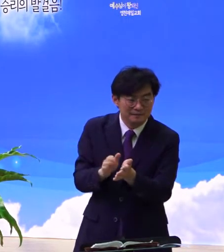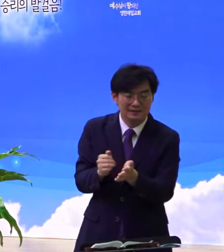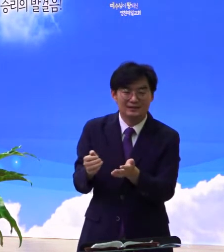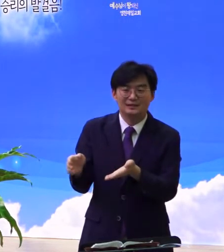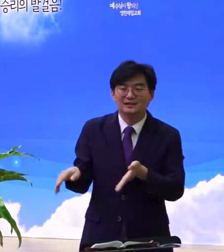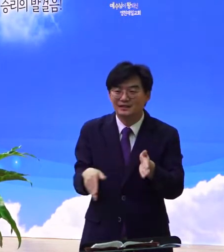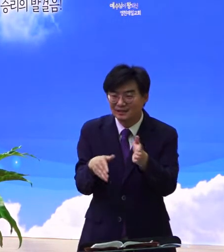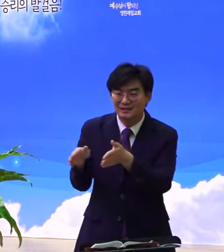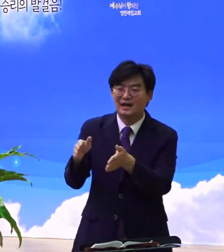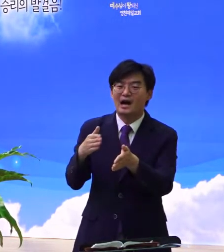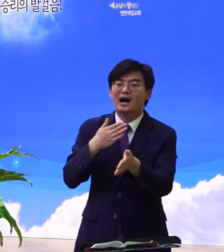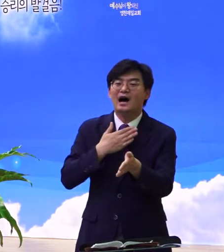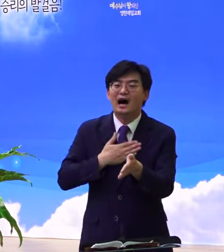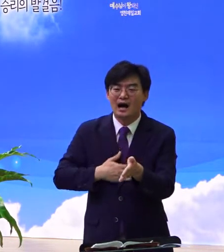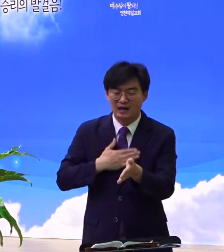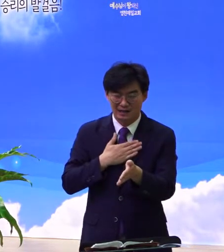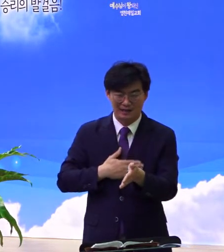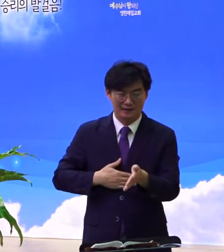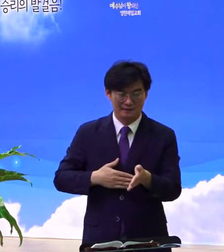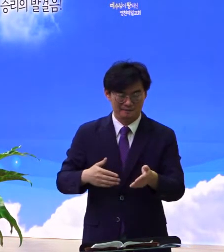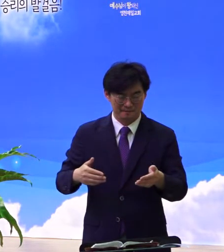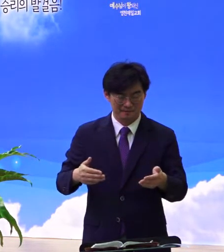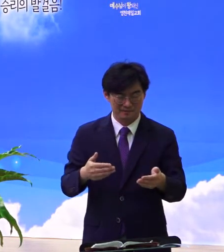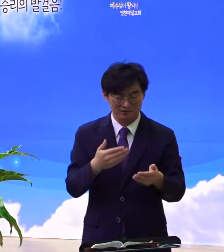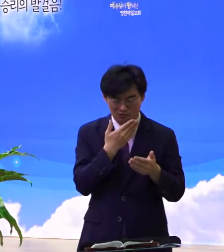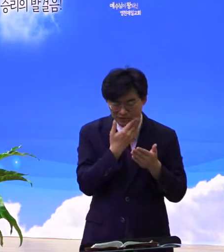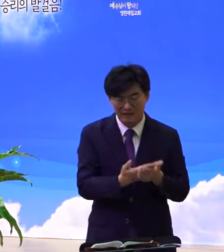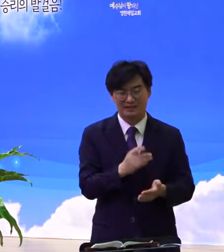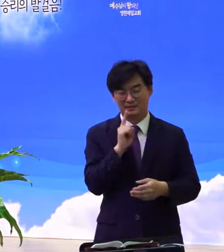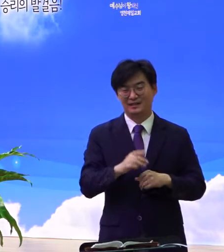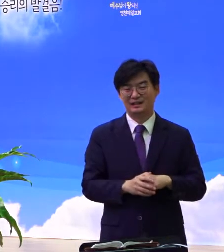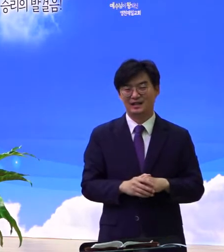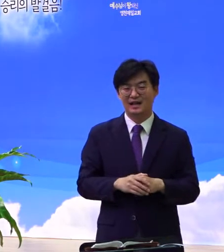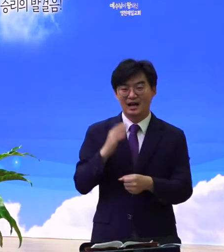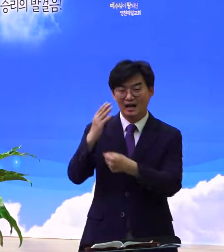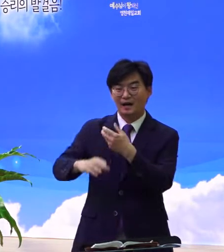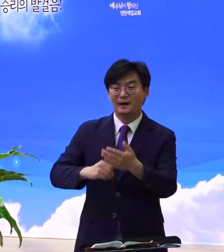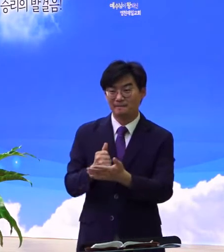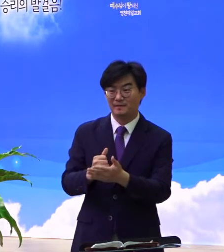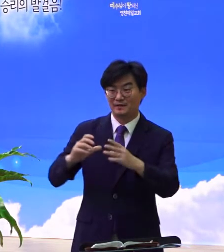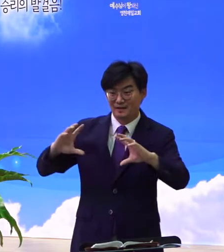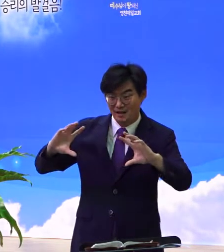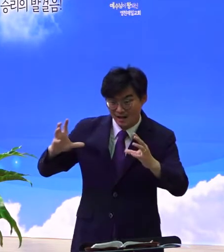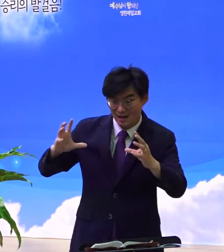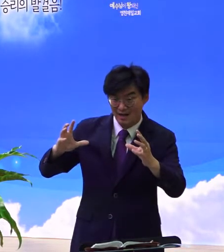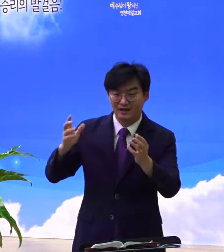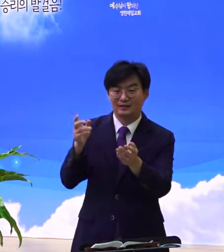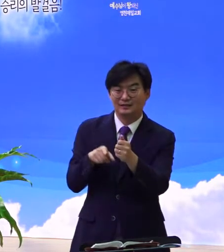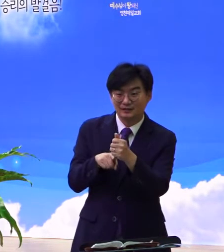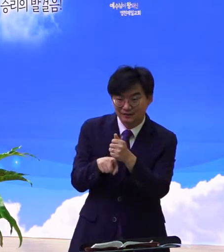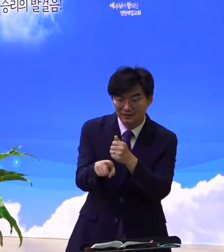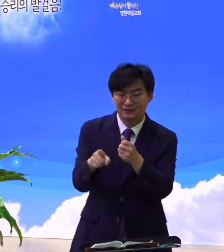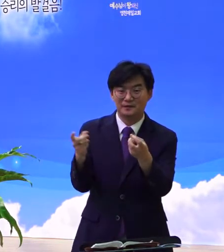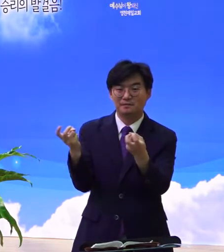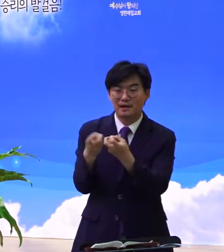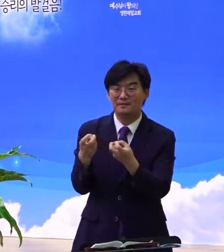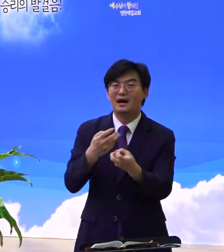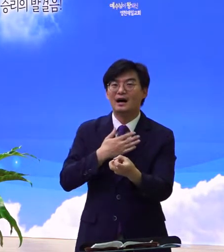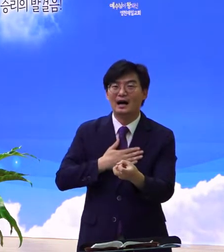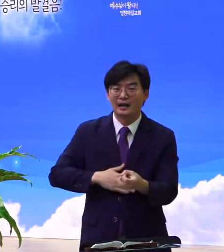것은 필수라고 할 수 있습니다. 반드시 그래야만 하나님의 뜻을 알아야만 하나님이 원하시는